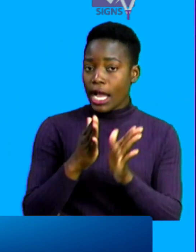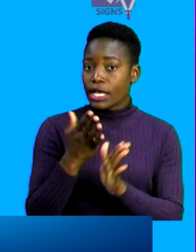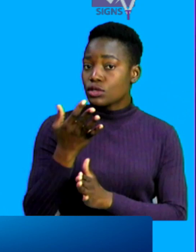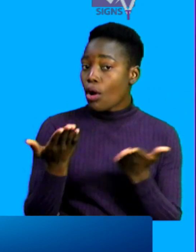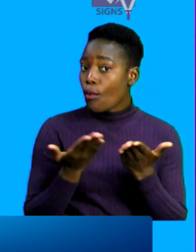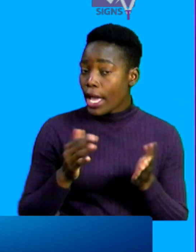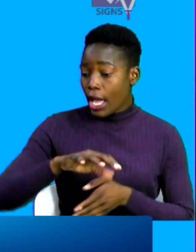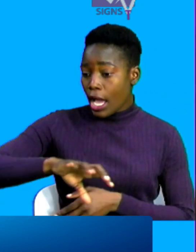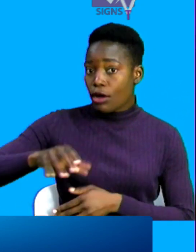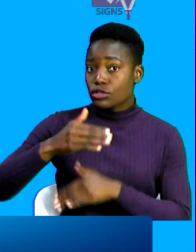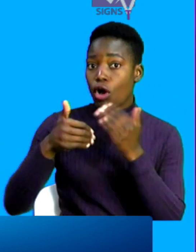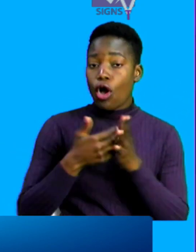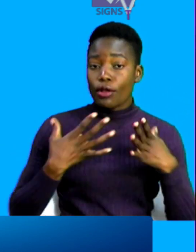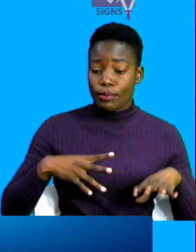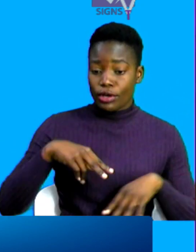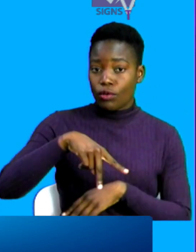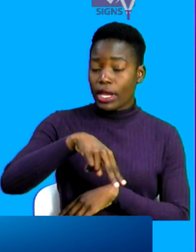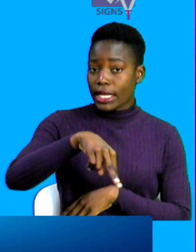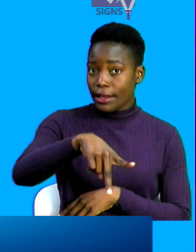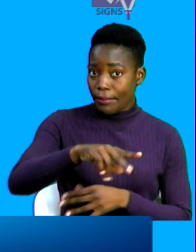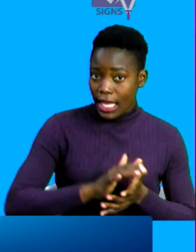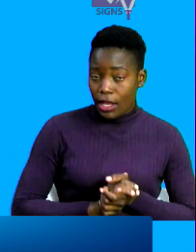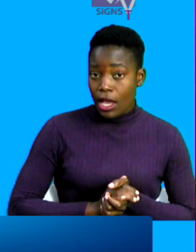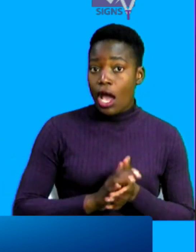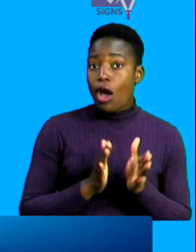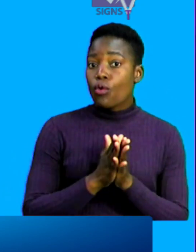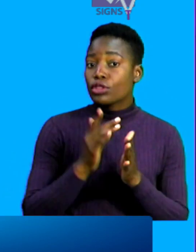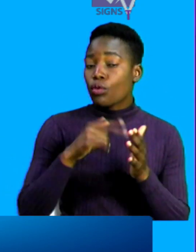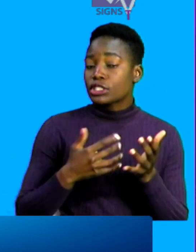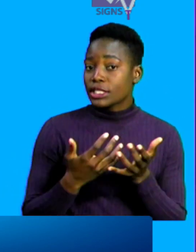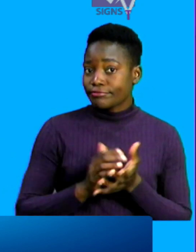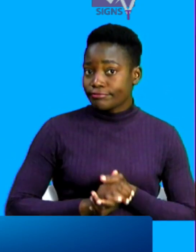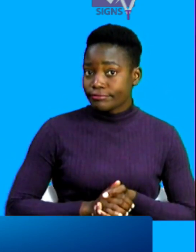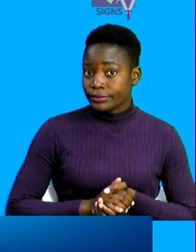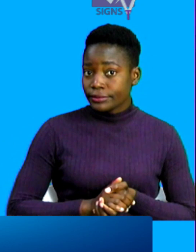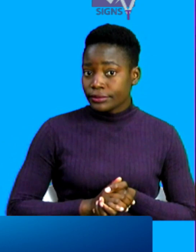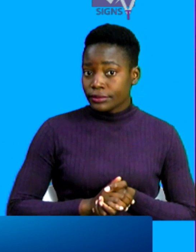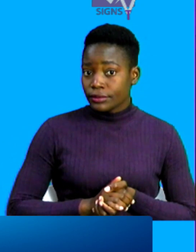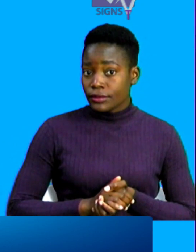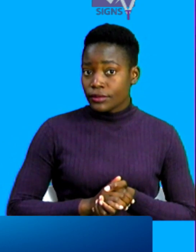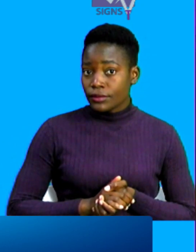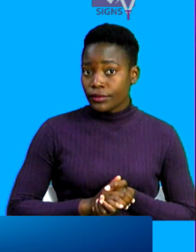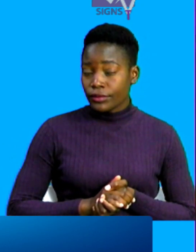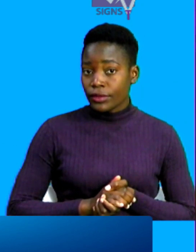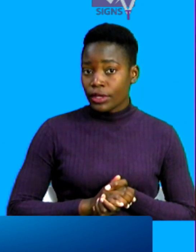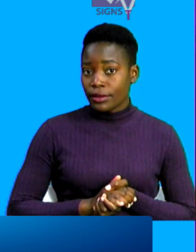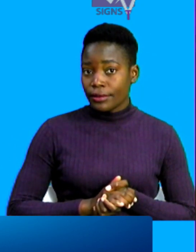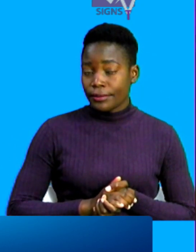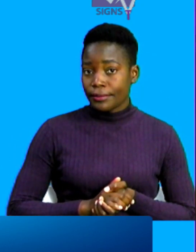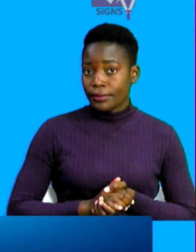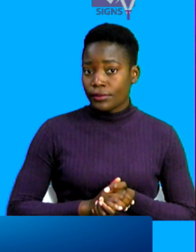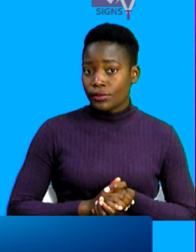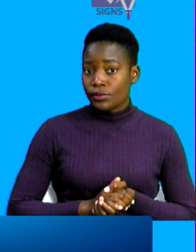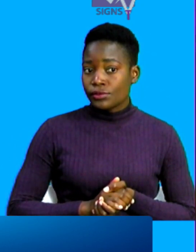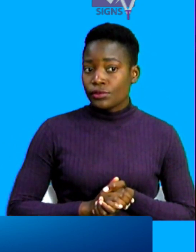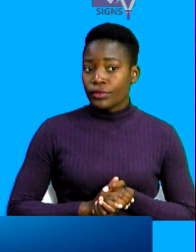kila mtu atakuwa akitembea akiwa anabeba hospitali ndogo kwa mgongo,